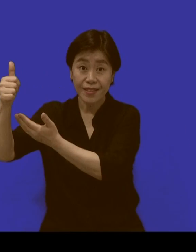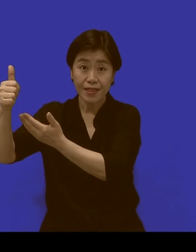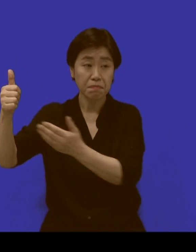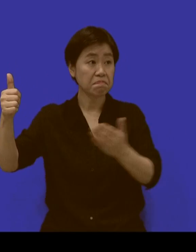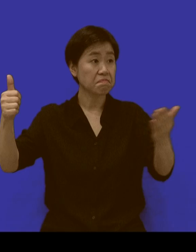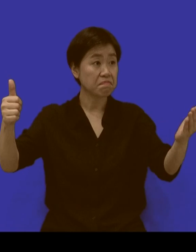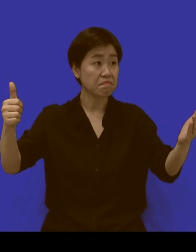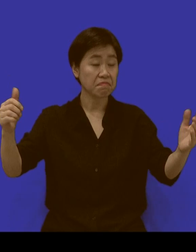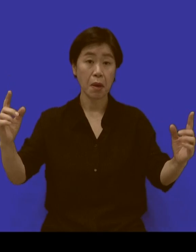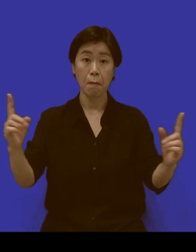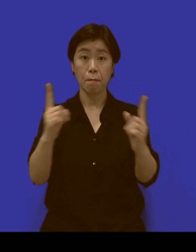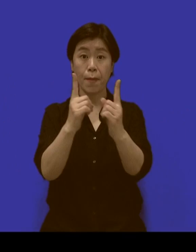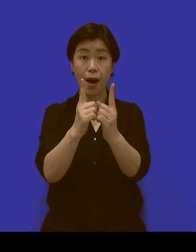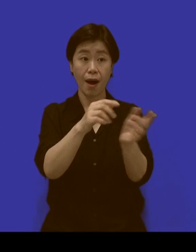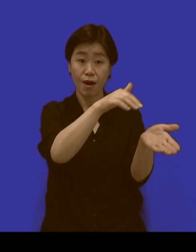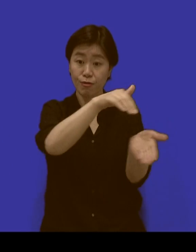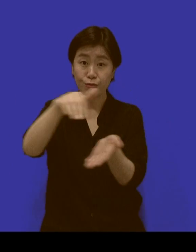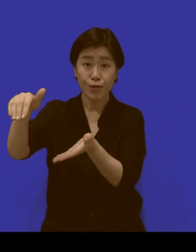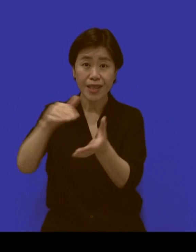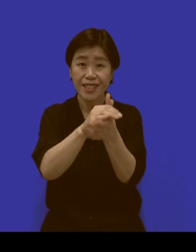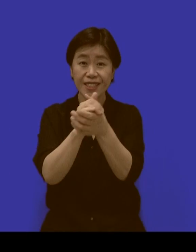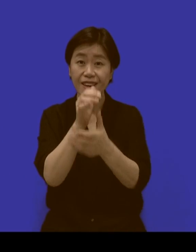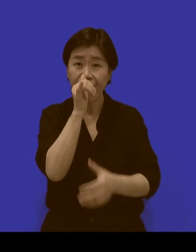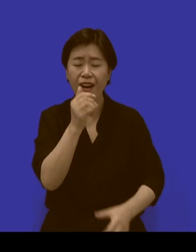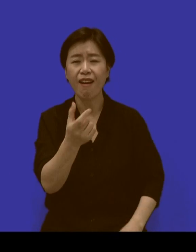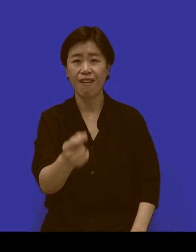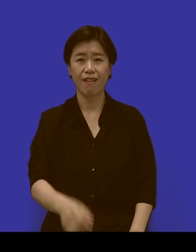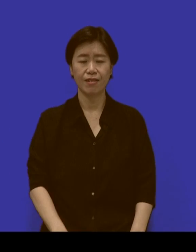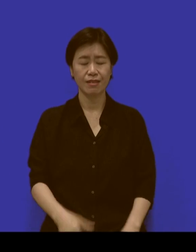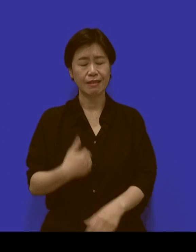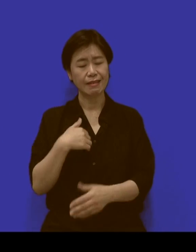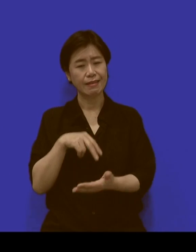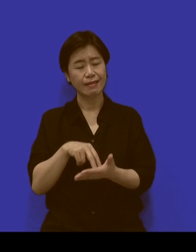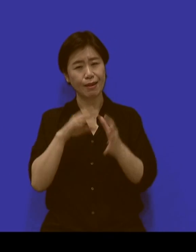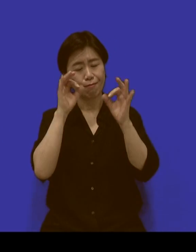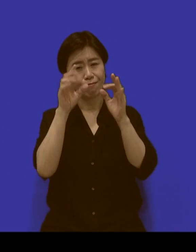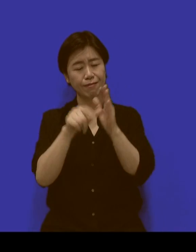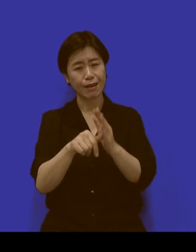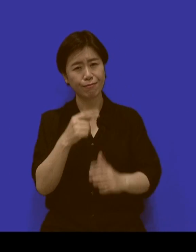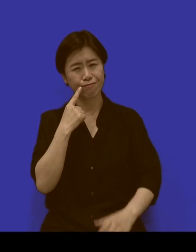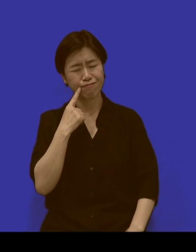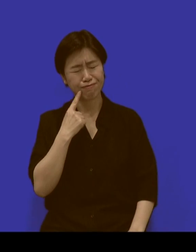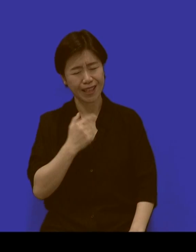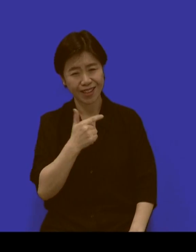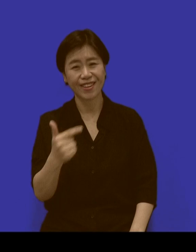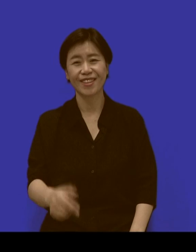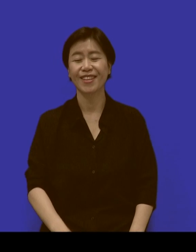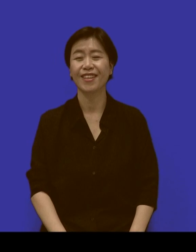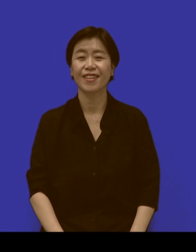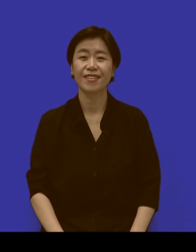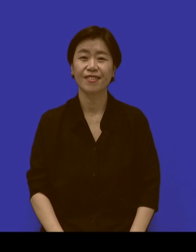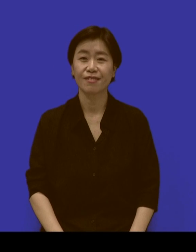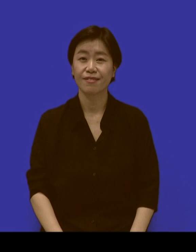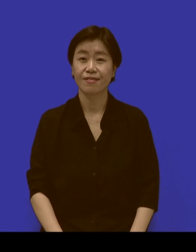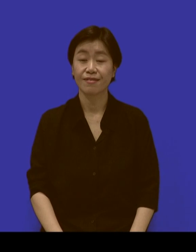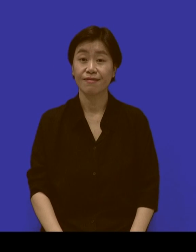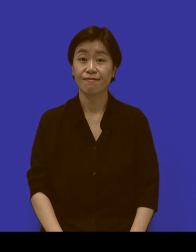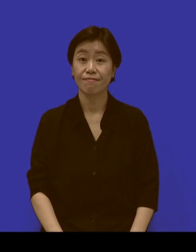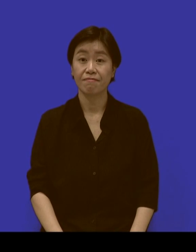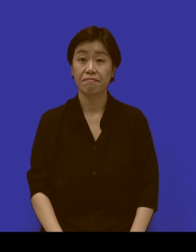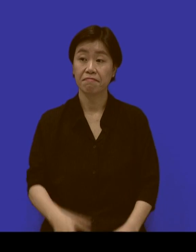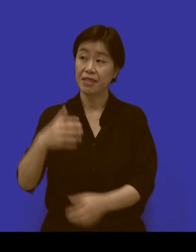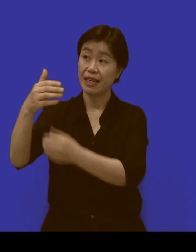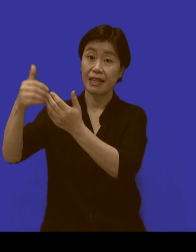생각이 네. 들거든요. 친해, 하나님하고 친해. 저는 굉장히 그 하나님과 친밀한 사람들 보면 굉장히 부러워하는 그런 네. 사람인데